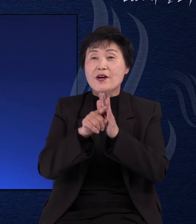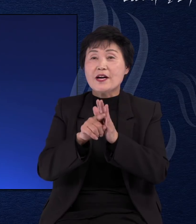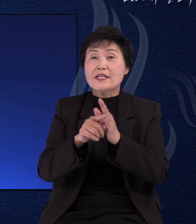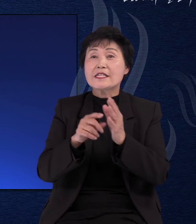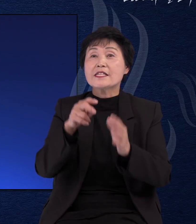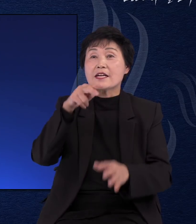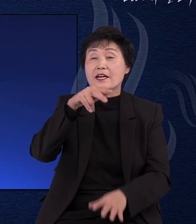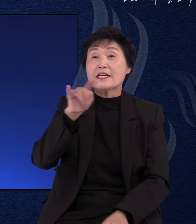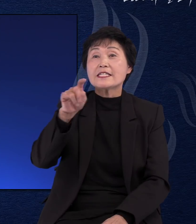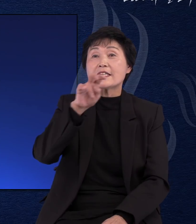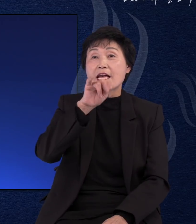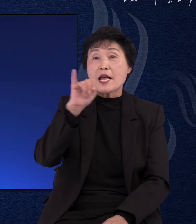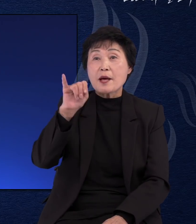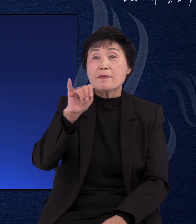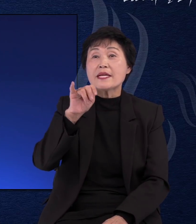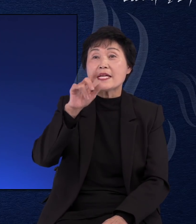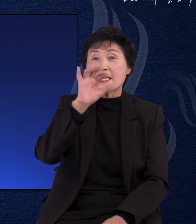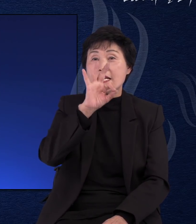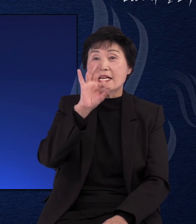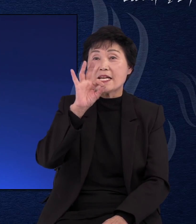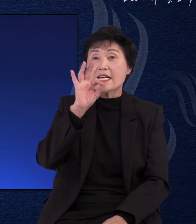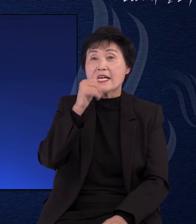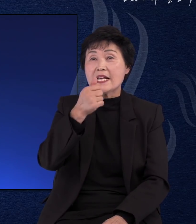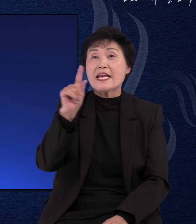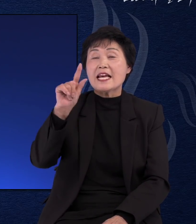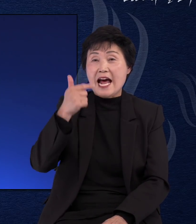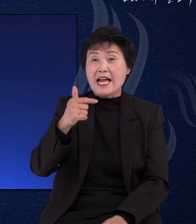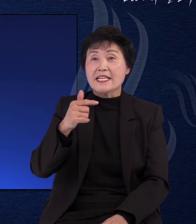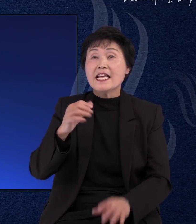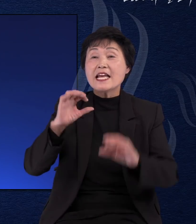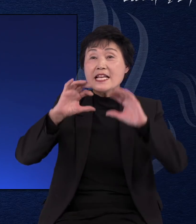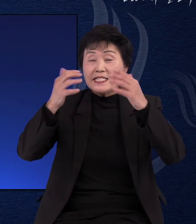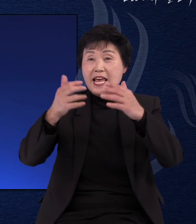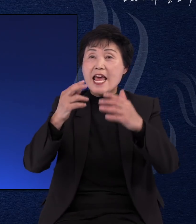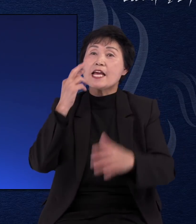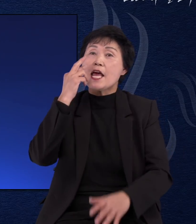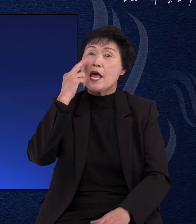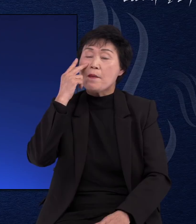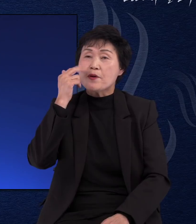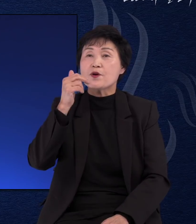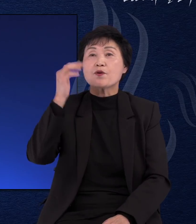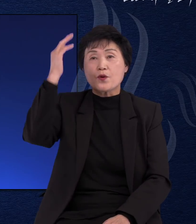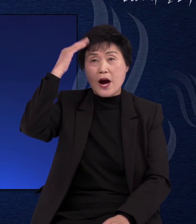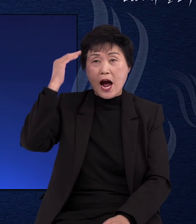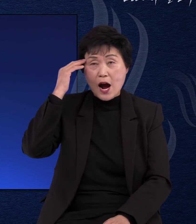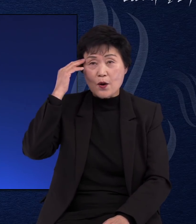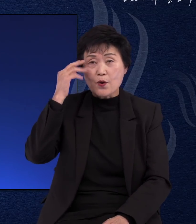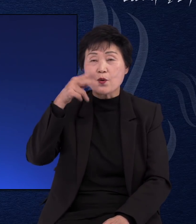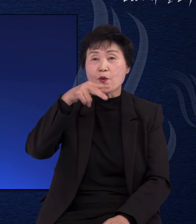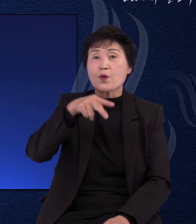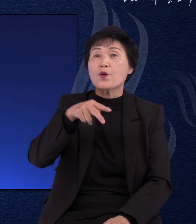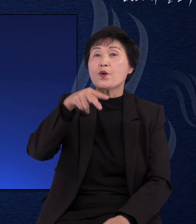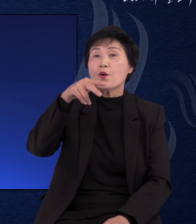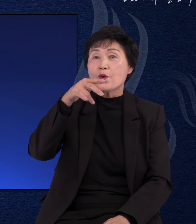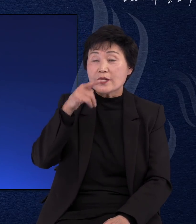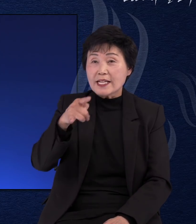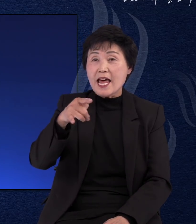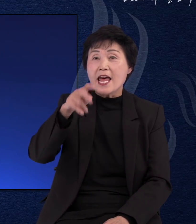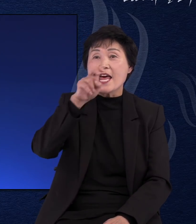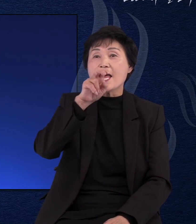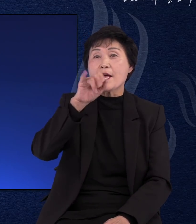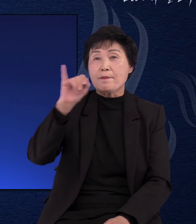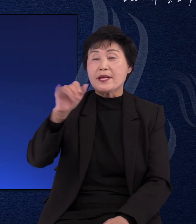됩니다. 세계, 미국, 한국을 그리스도교로 해서 세미 한자를 따서 세미한 교회가 시작되는